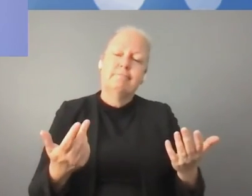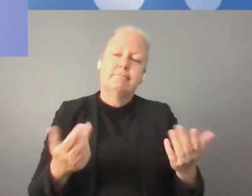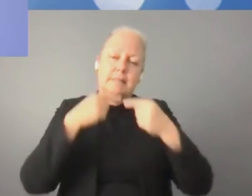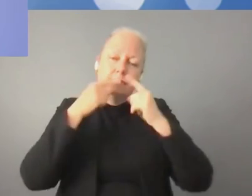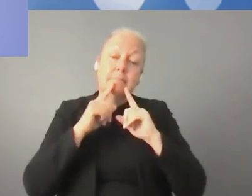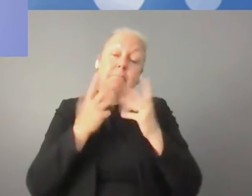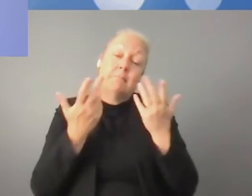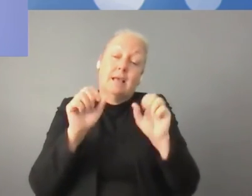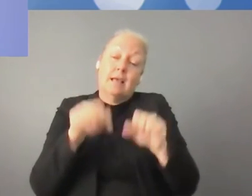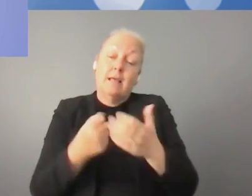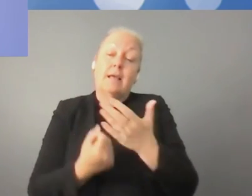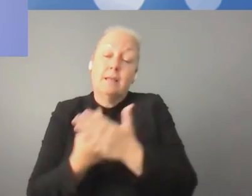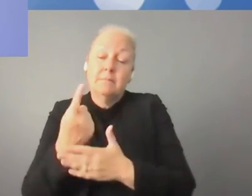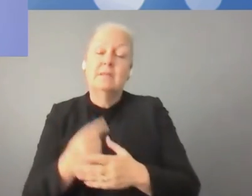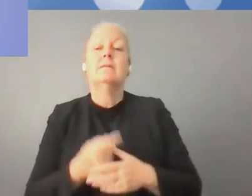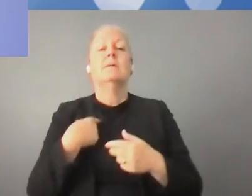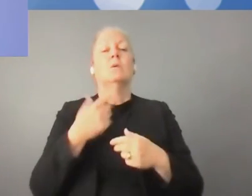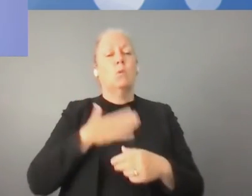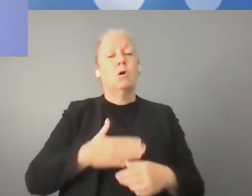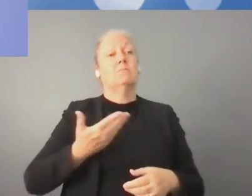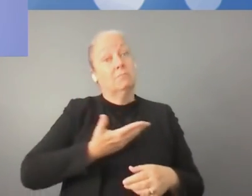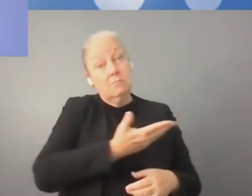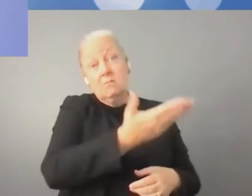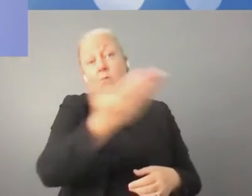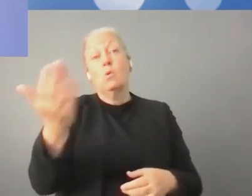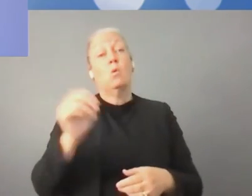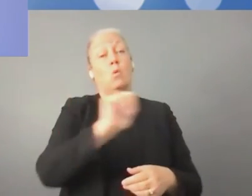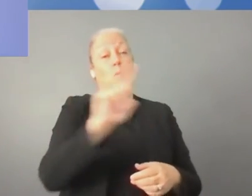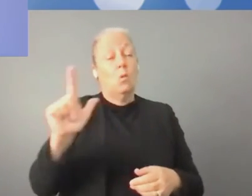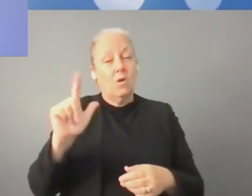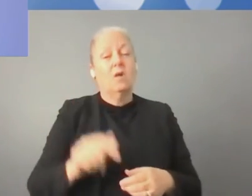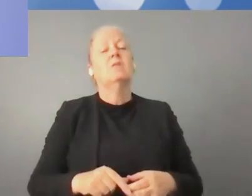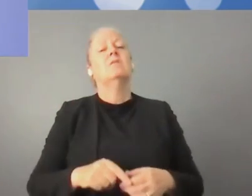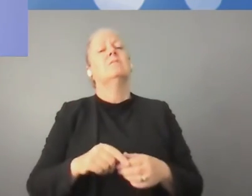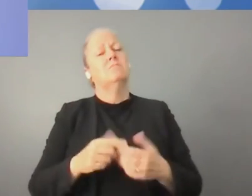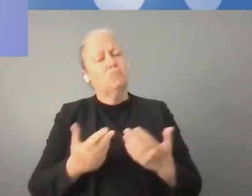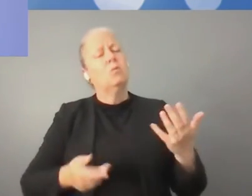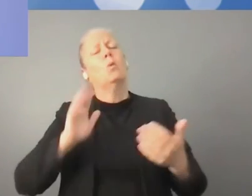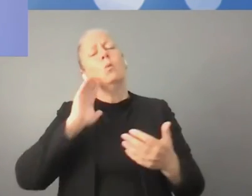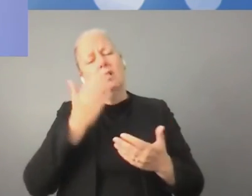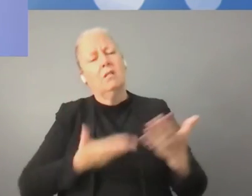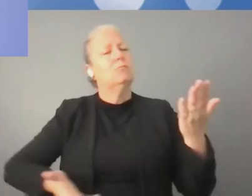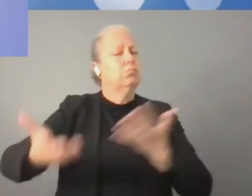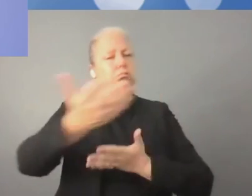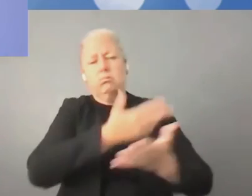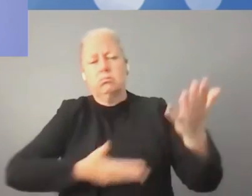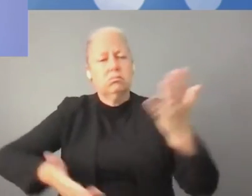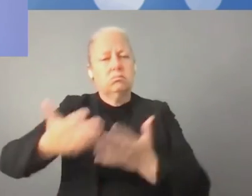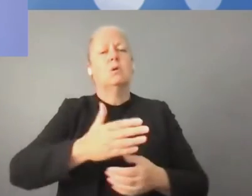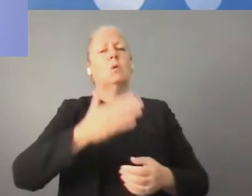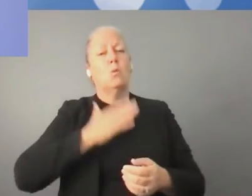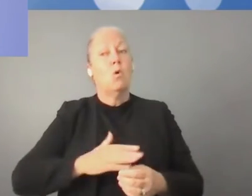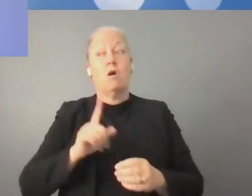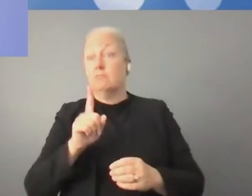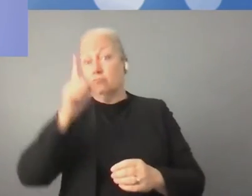с распространением манипуляций в интернете и любыми злоупотреблениями. Поэтому мы